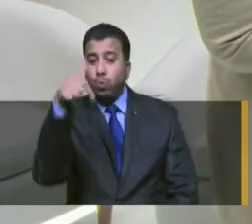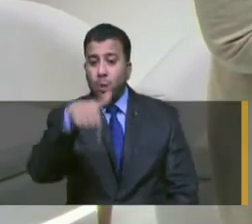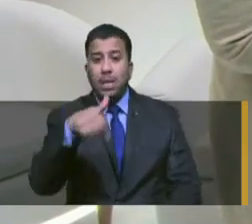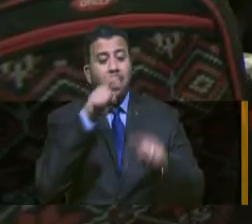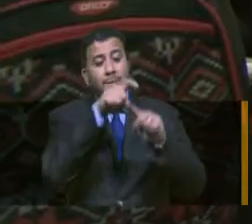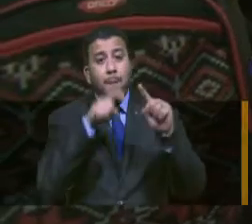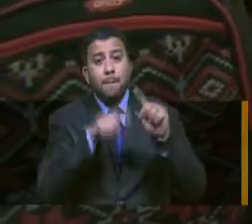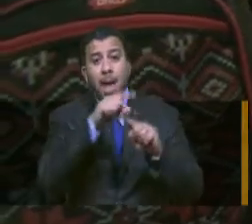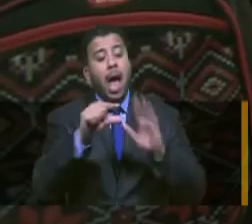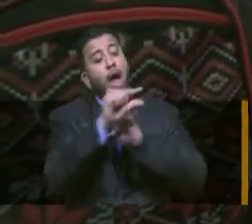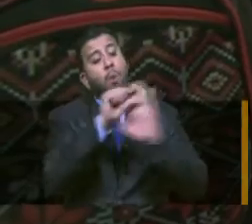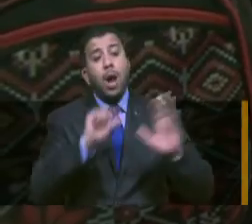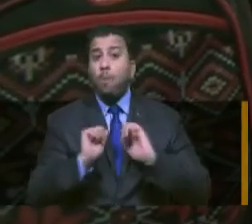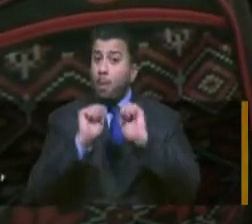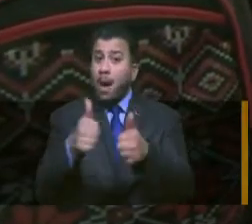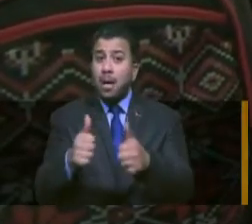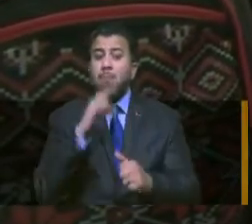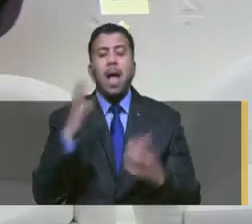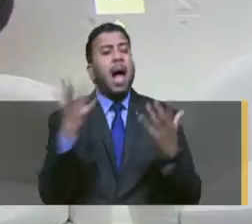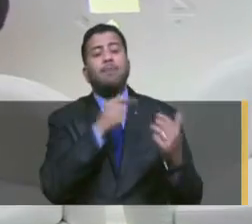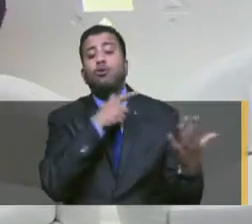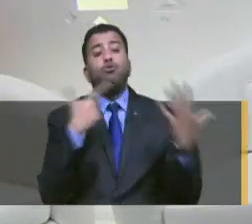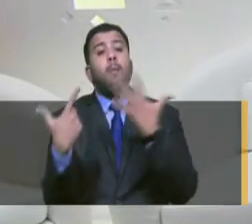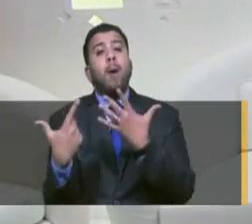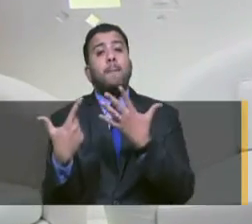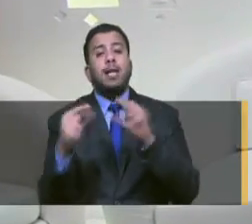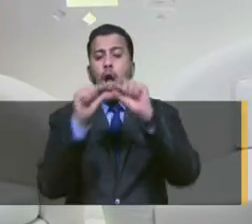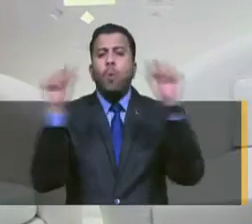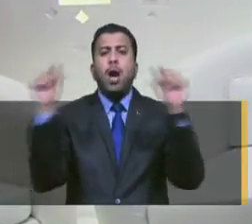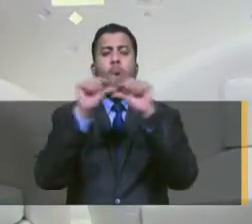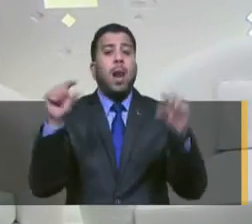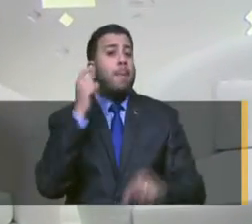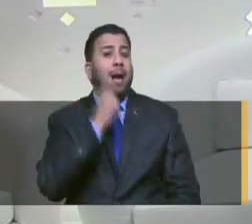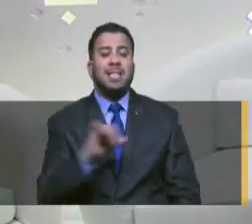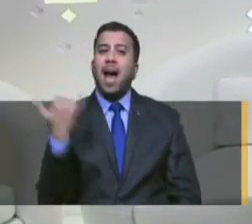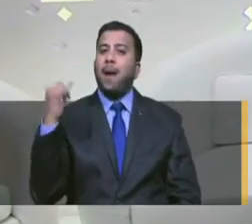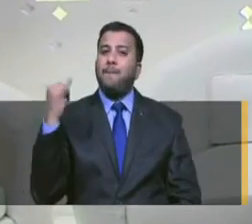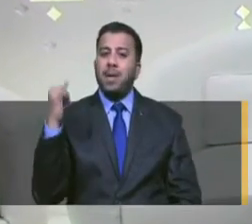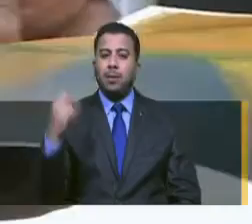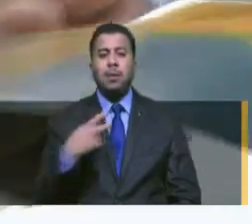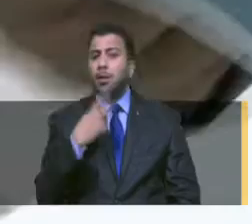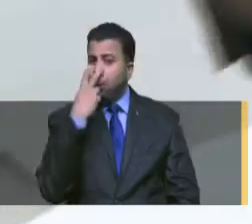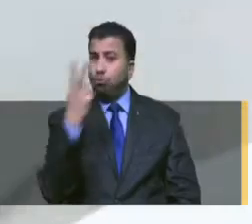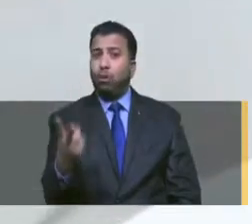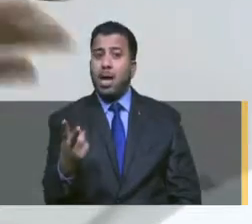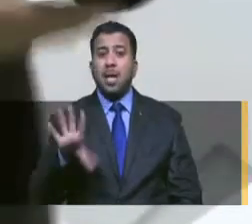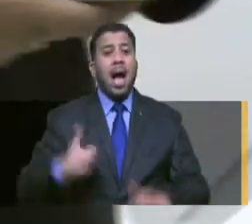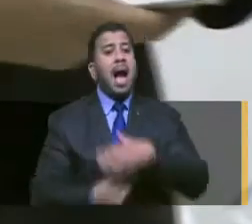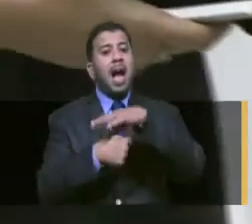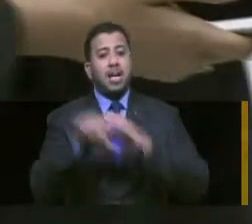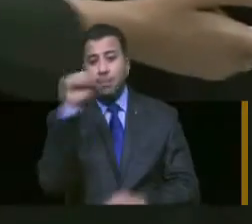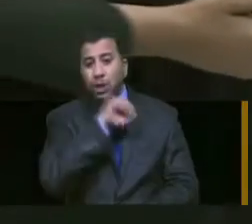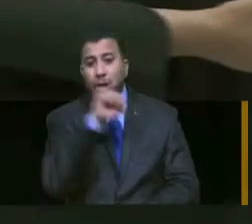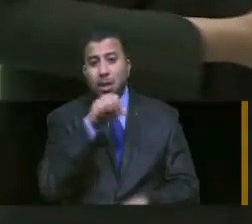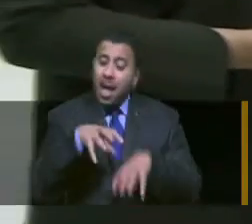من عناوين المبادرة بما يقارب 700 عنوان إماراتي عربي. هذا وشهد صاحب السمو حاكم الشارقة